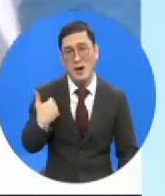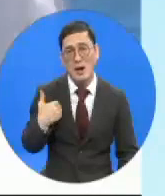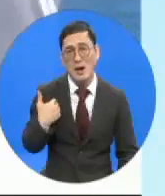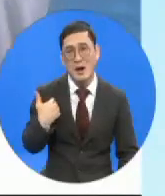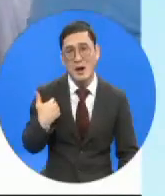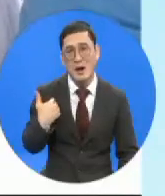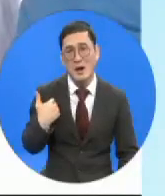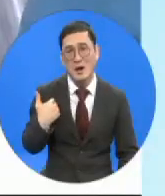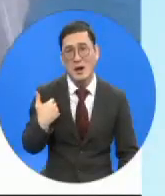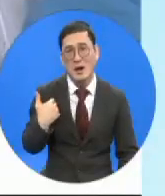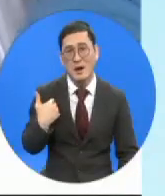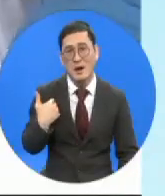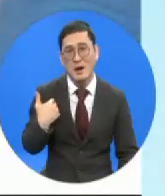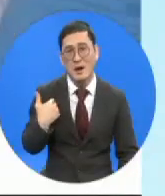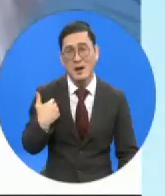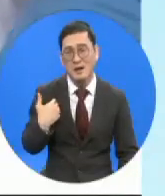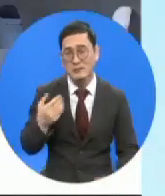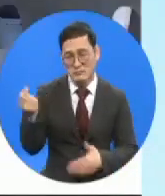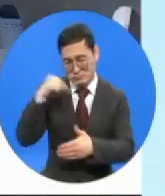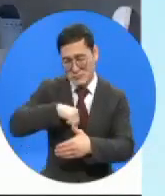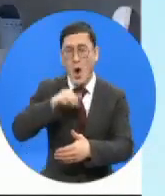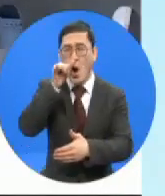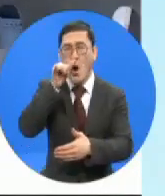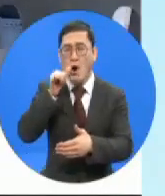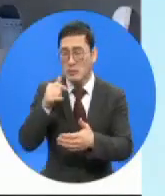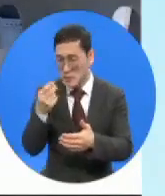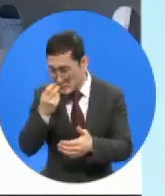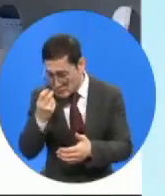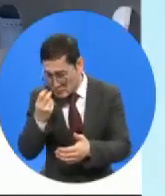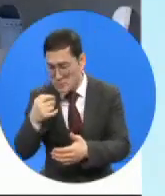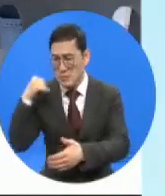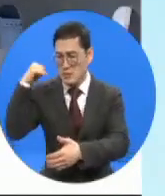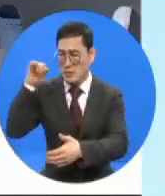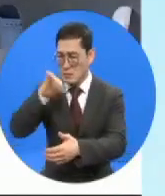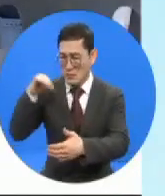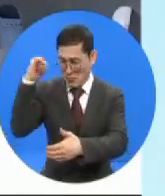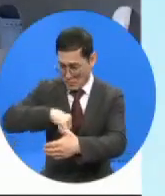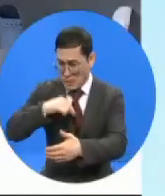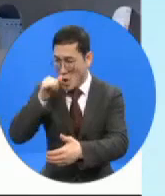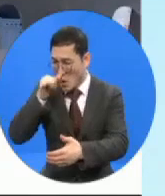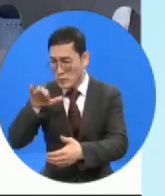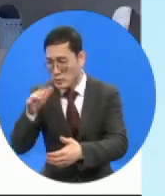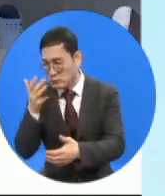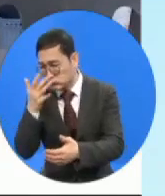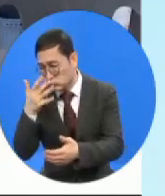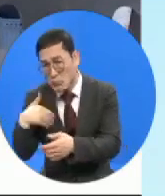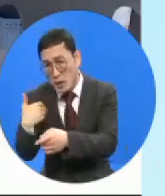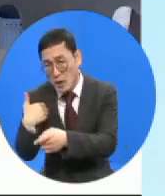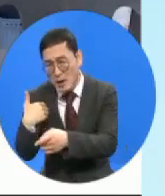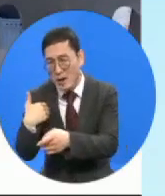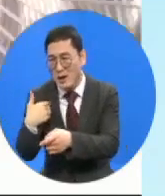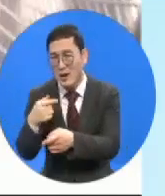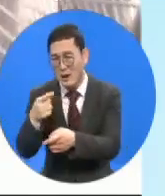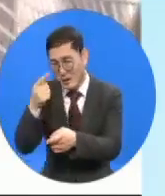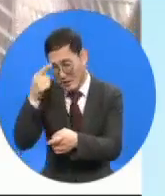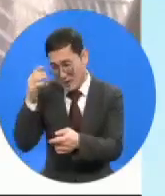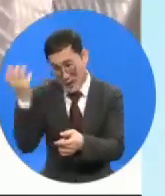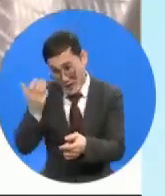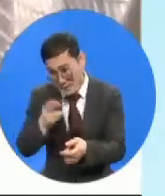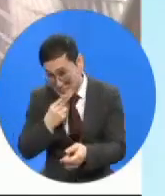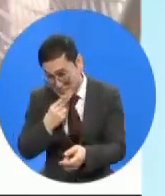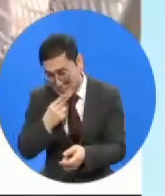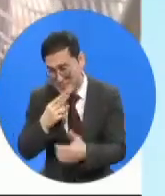자기 집이 그것이 환경이 맞고 또 시설에 가지 않아도 되는 보호자가 있다면은 굉장히 엄격한